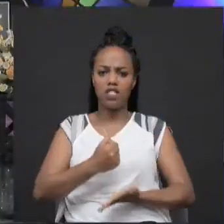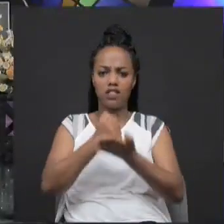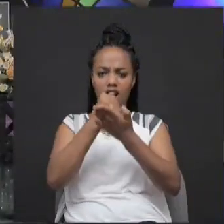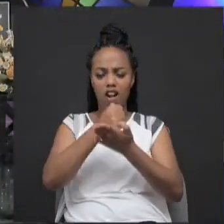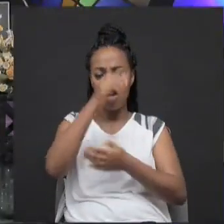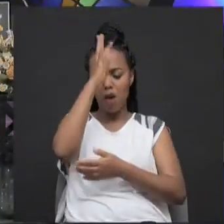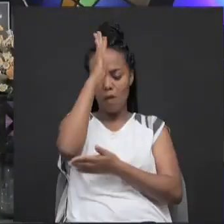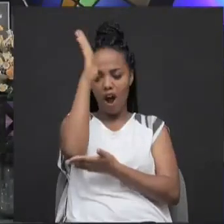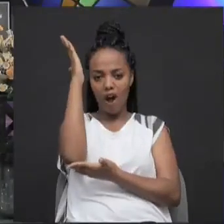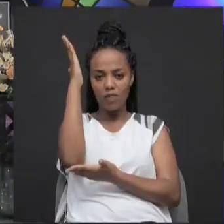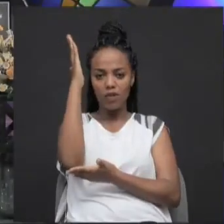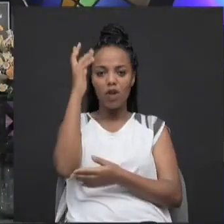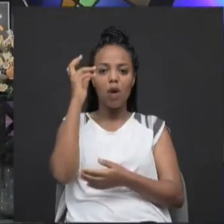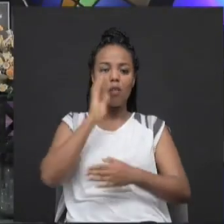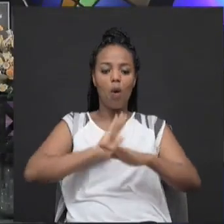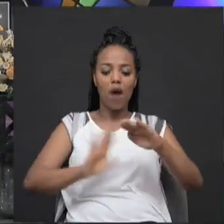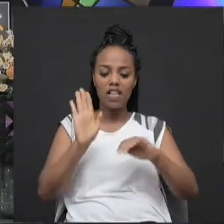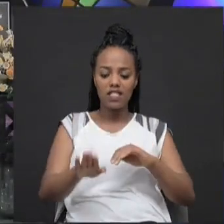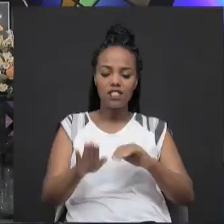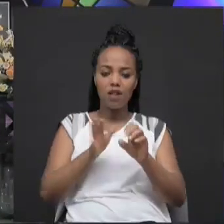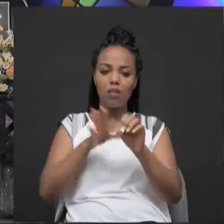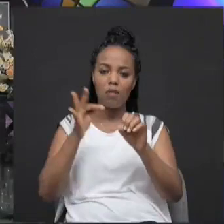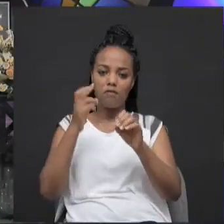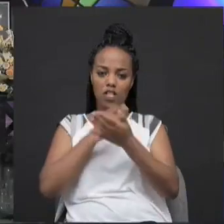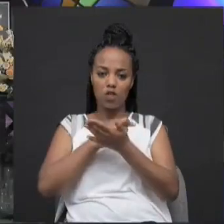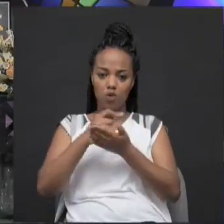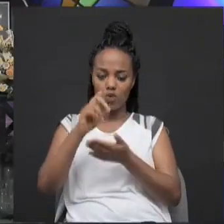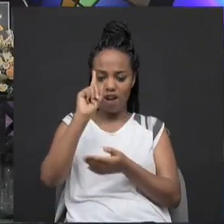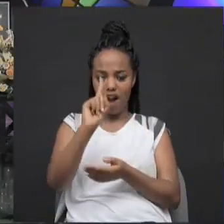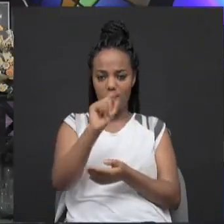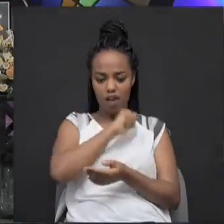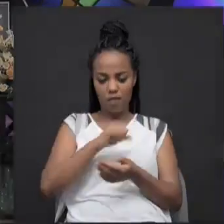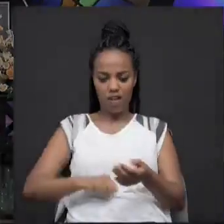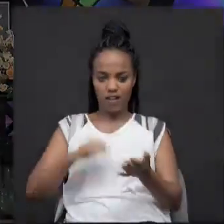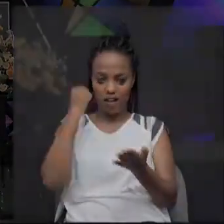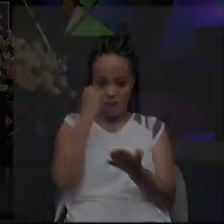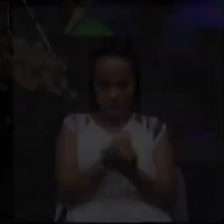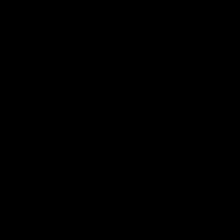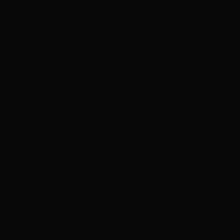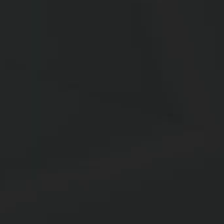በአብ በወልድ በመንፈስ ቅዱስ አንድ አምላክ አሜን